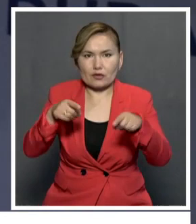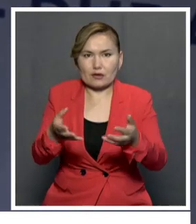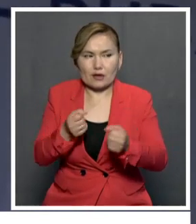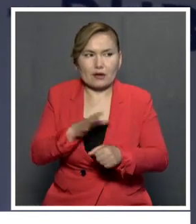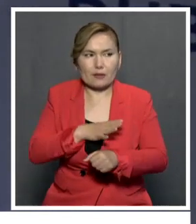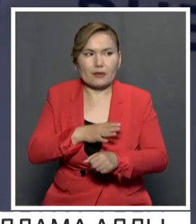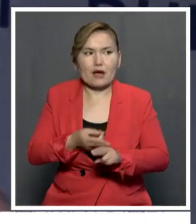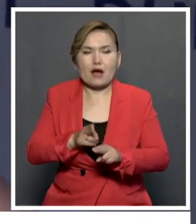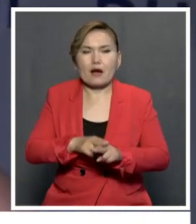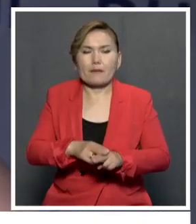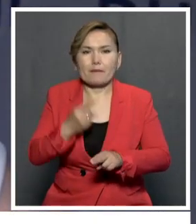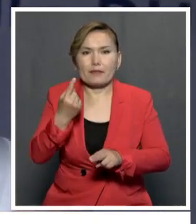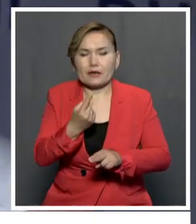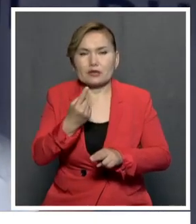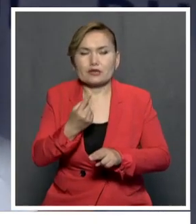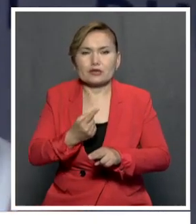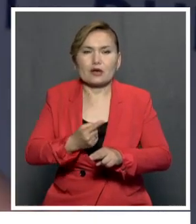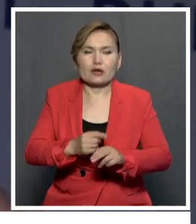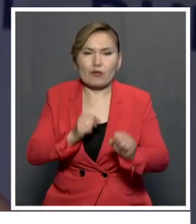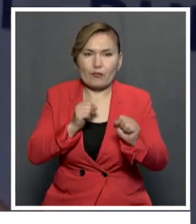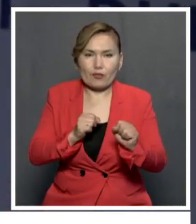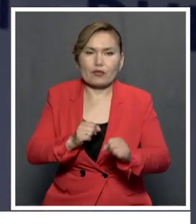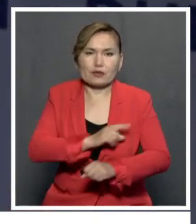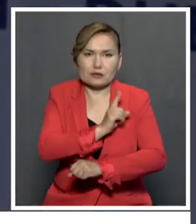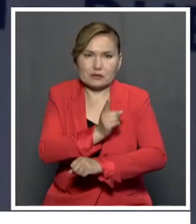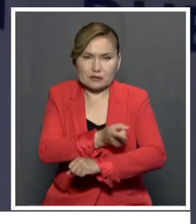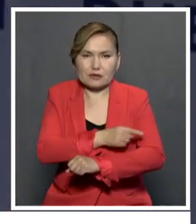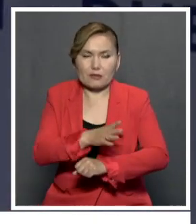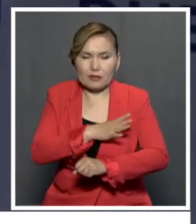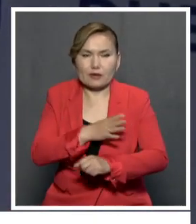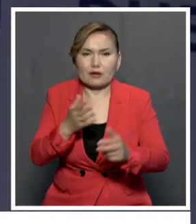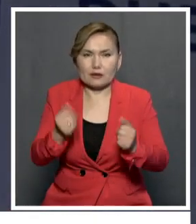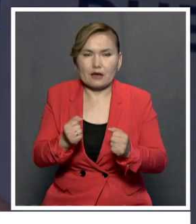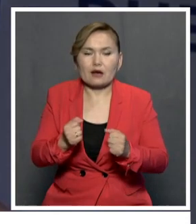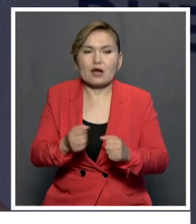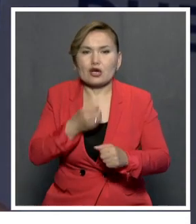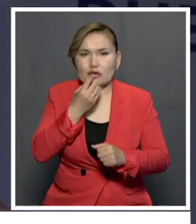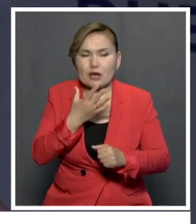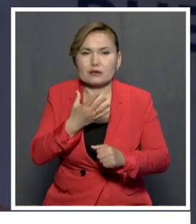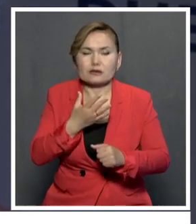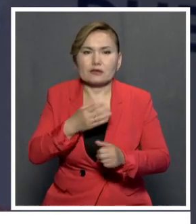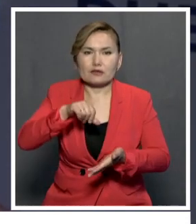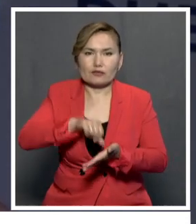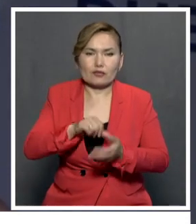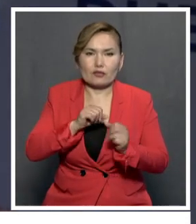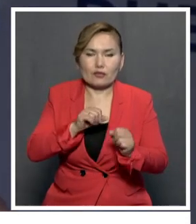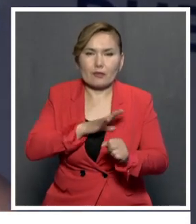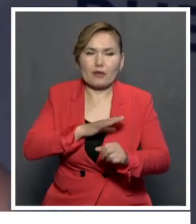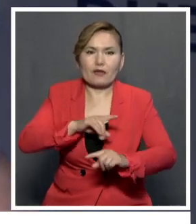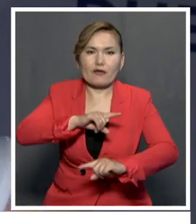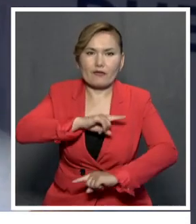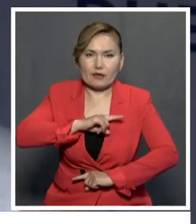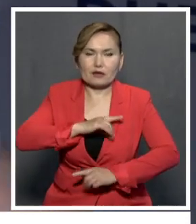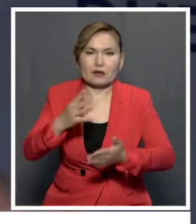Бірінші бойдан кішкене бүгін настрой ұстадым, жақсы істеуге. Аллаға шүкір еттім. Енді финалда Мэри Коммен